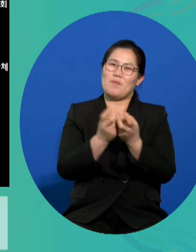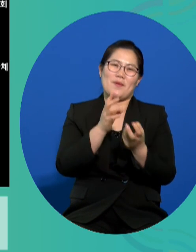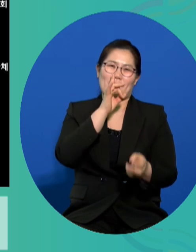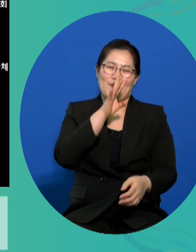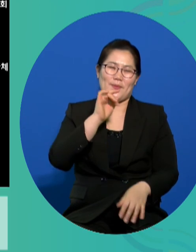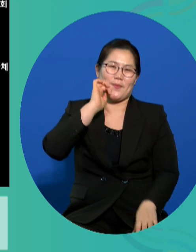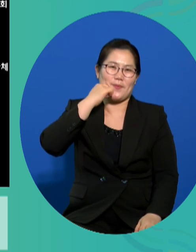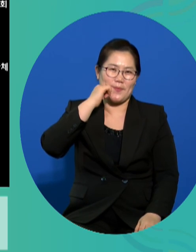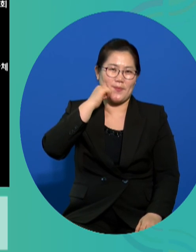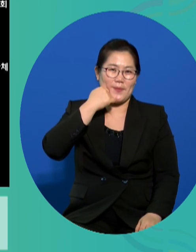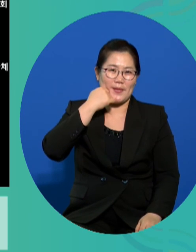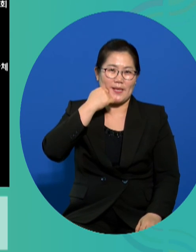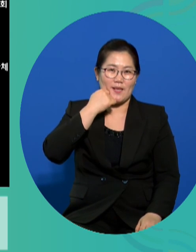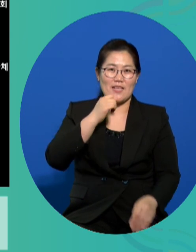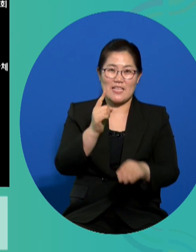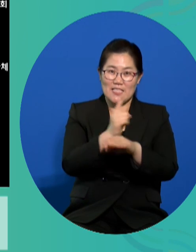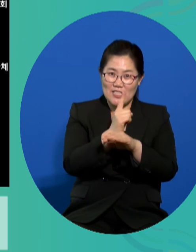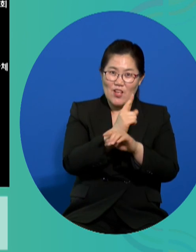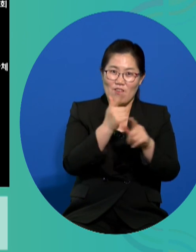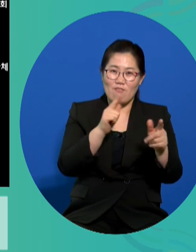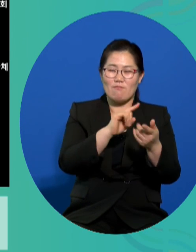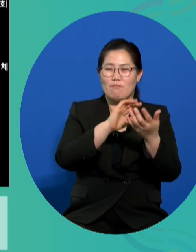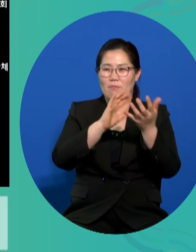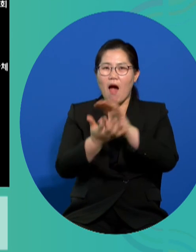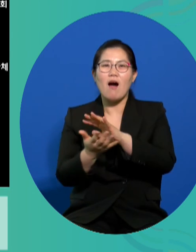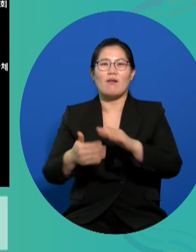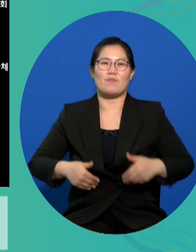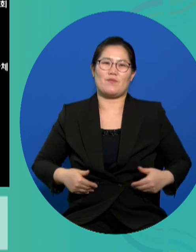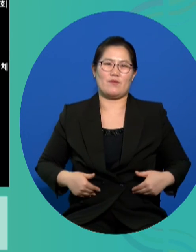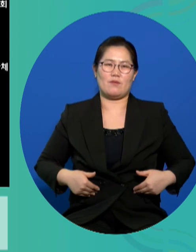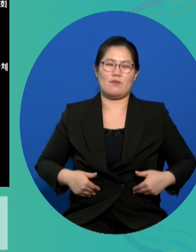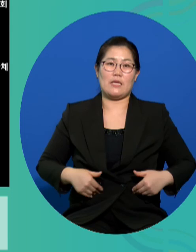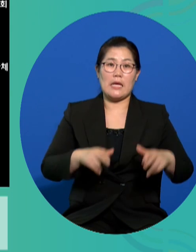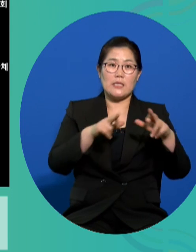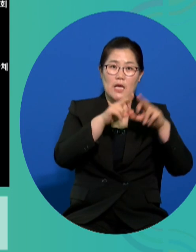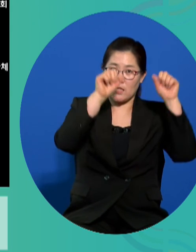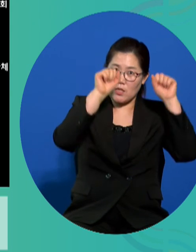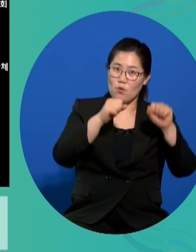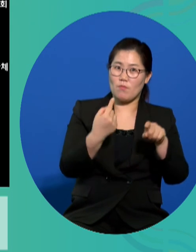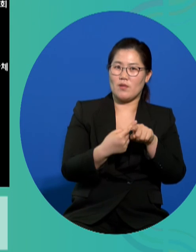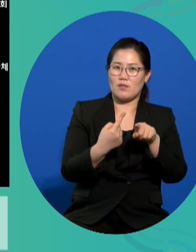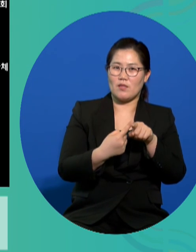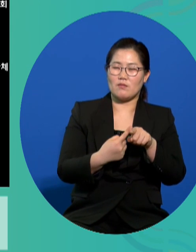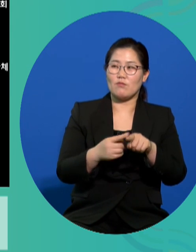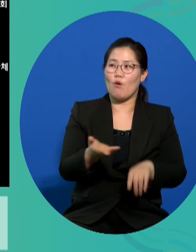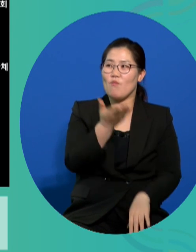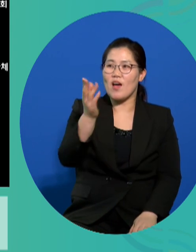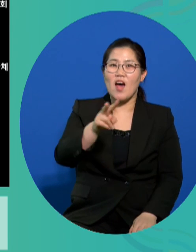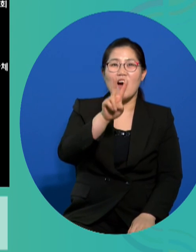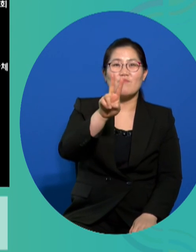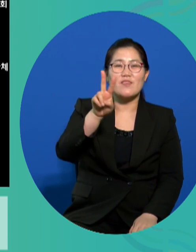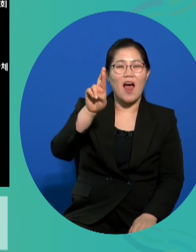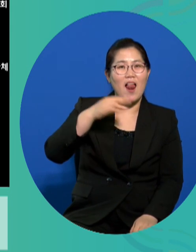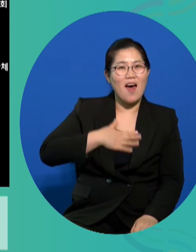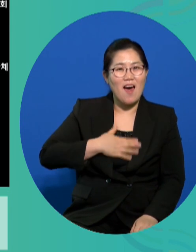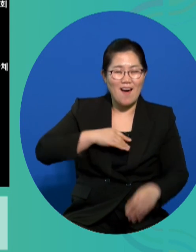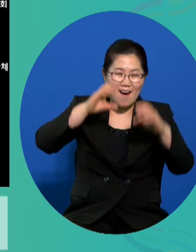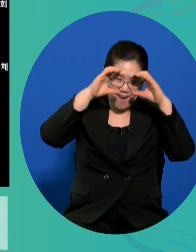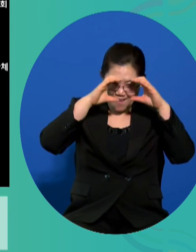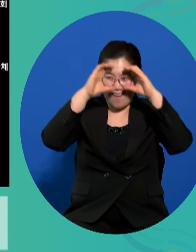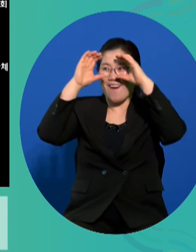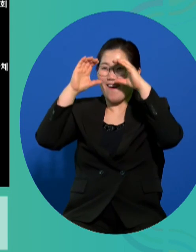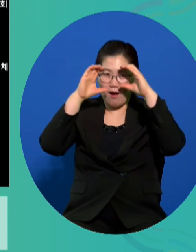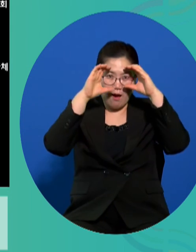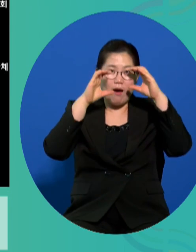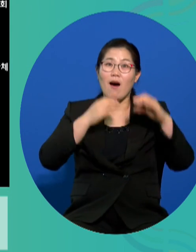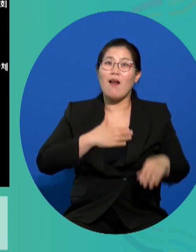장애인 체육도 마찬가지고요. 디지털화, 가상현실 다 아시죠? 젊은이들은 다